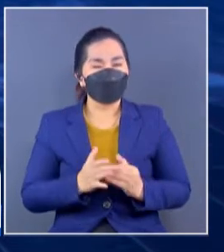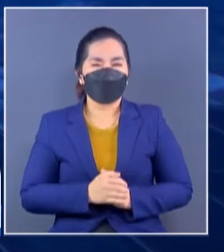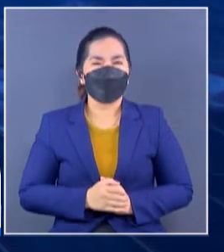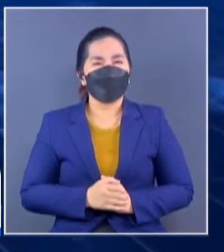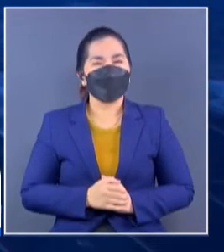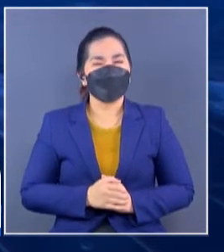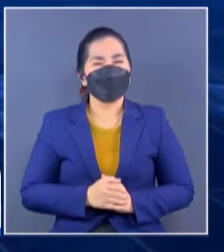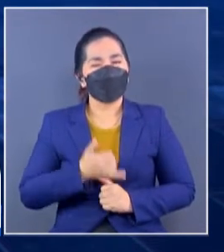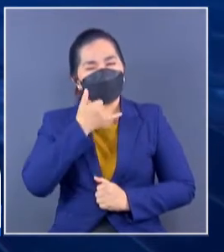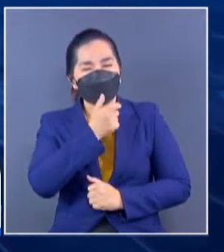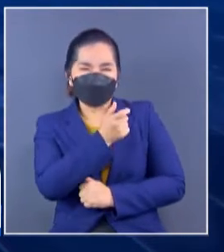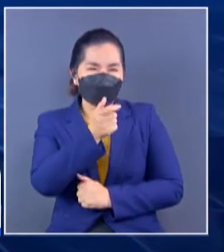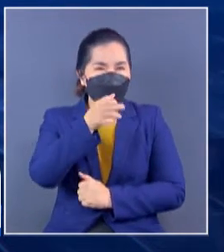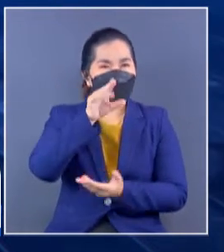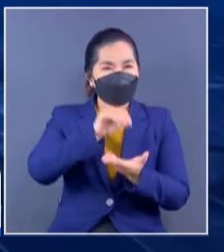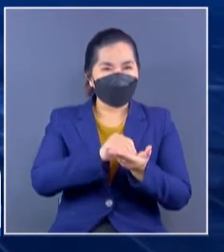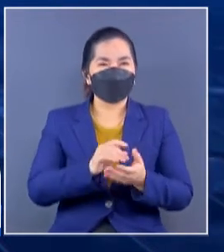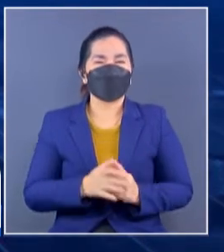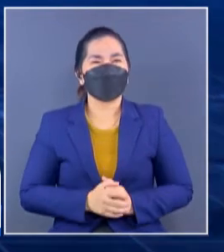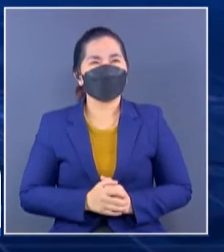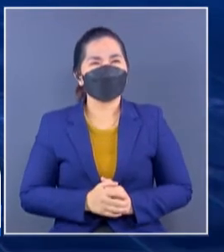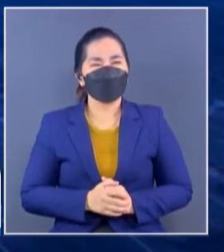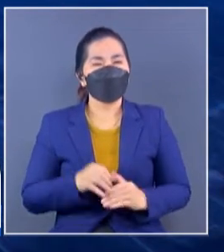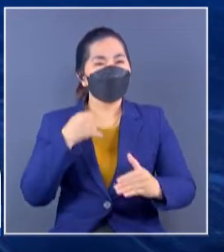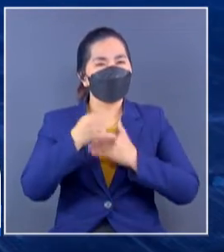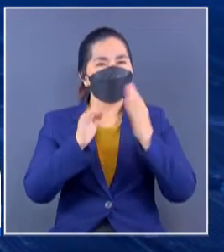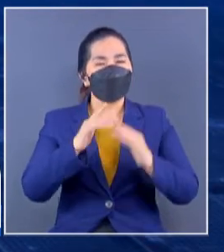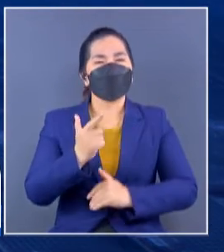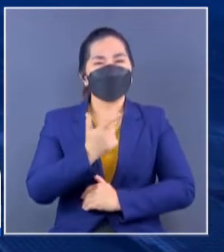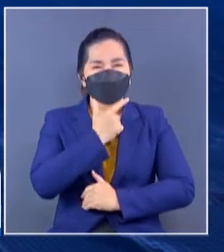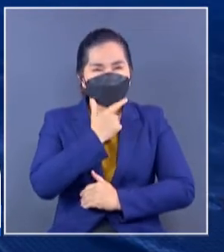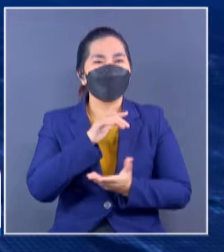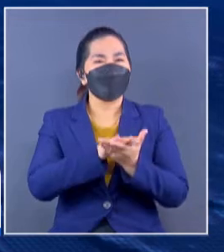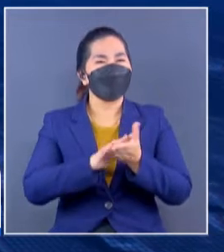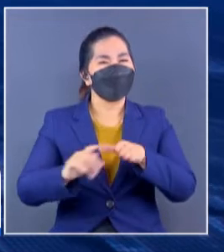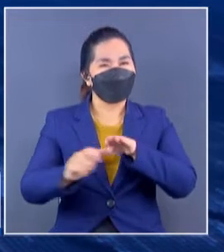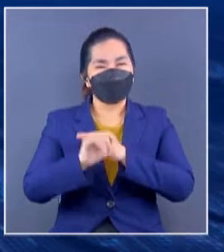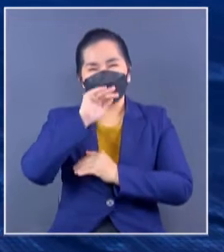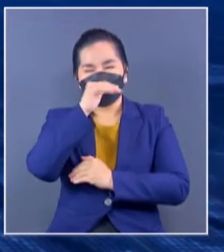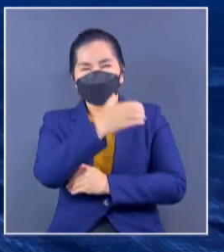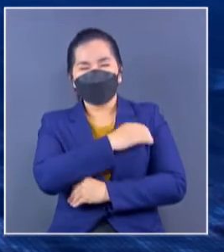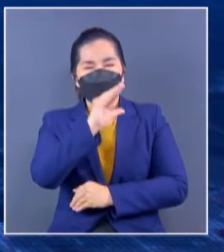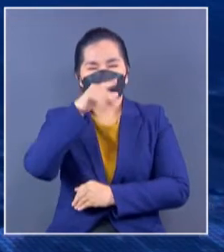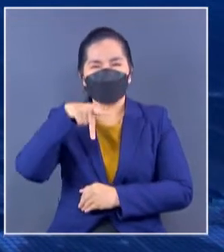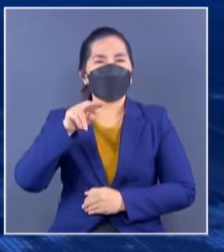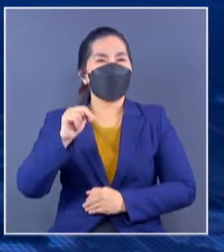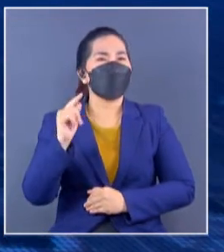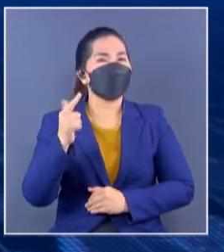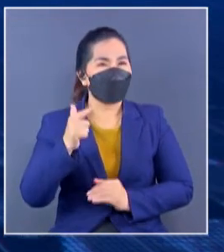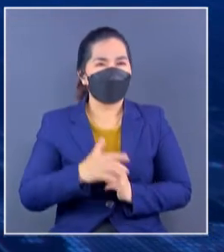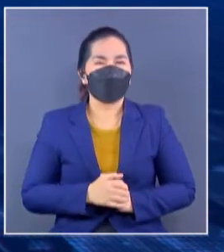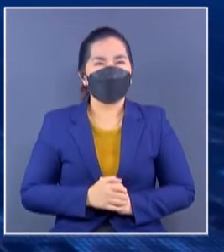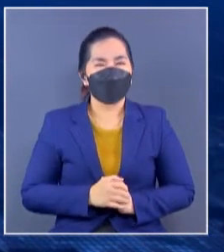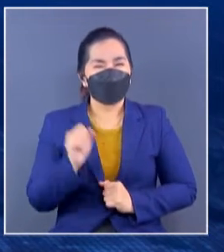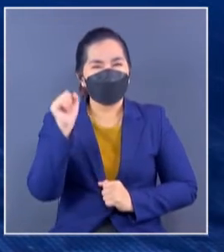อต้องเอาโทรศัพท์ขึ้นมาอัดคลิปไว้เลย ครับ เขาบอกว่าจบแบบเท่ๆน้องเพชรโรงเรียนอนุบาลเทศบาลตำบลโพนทองครับร้องเพลง